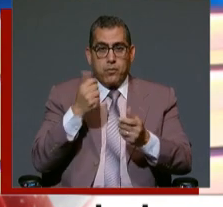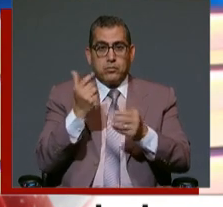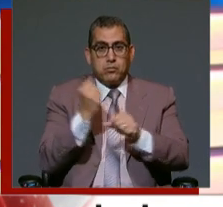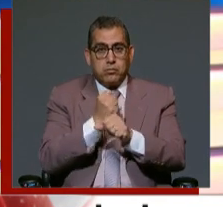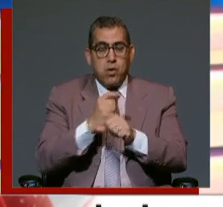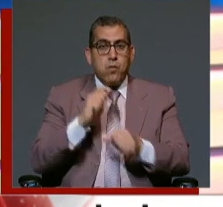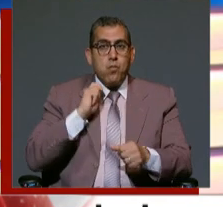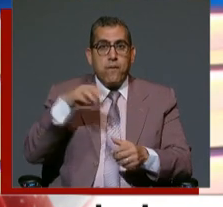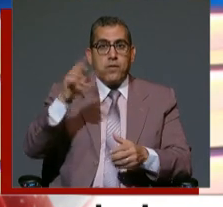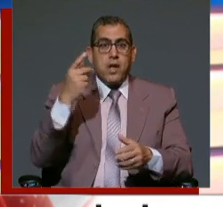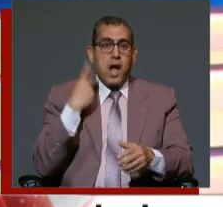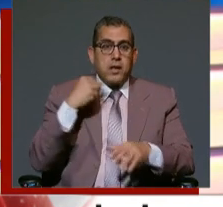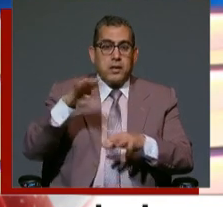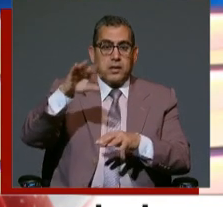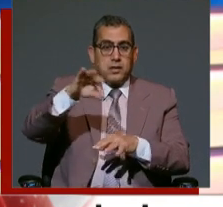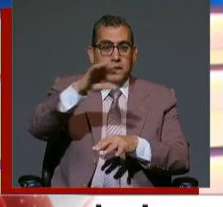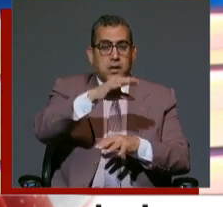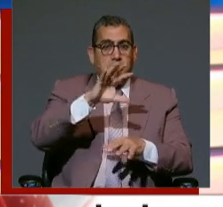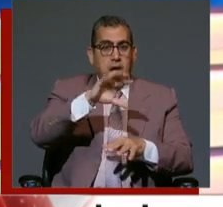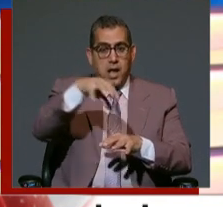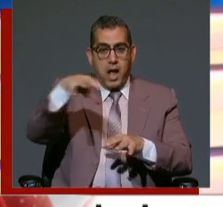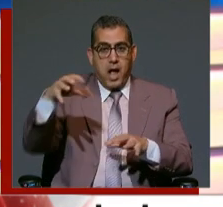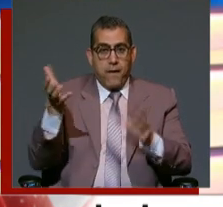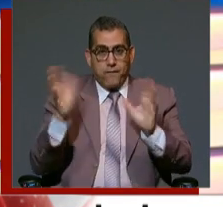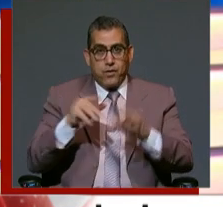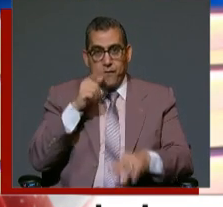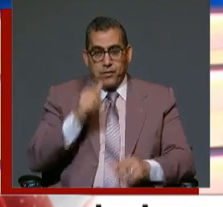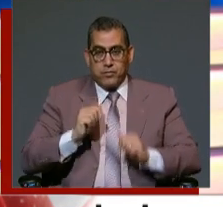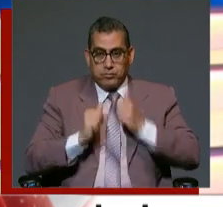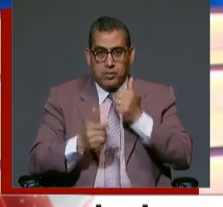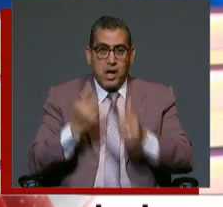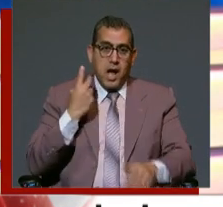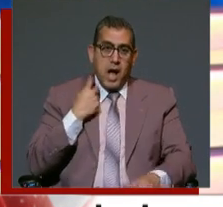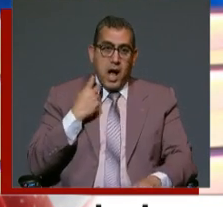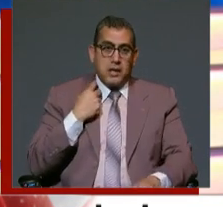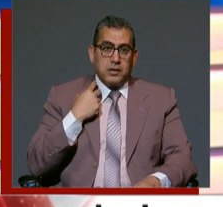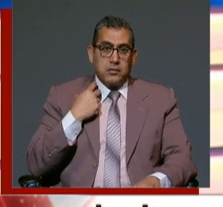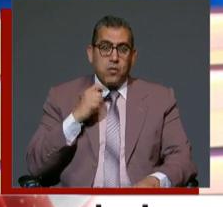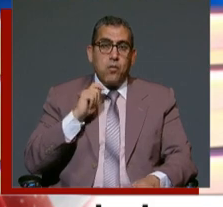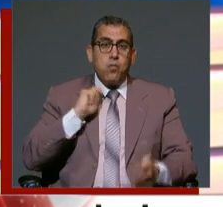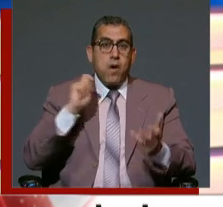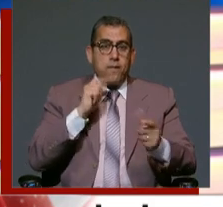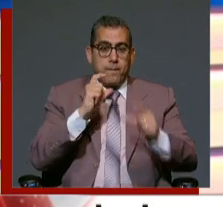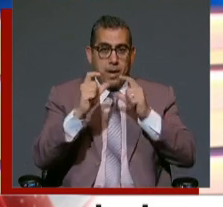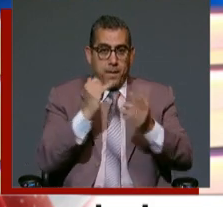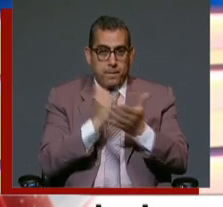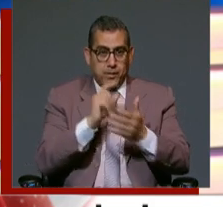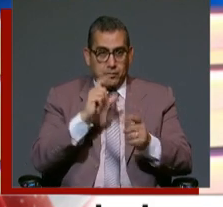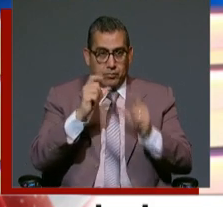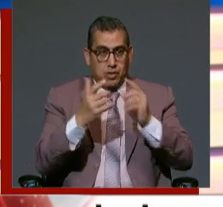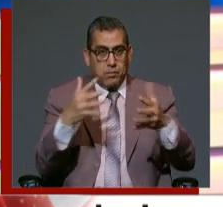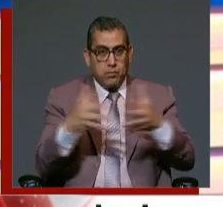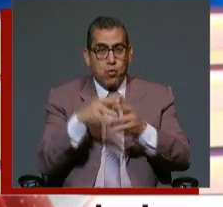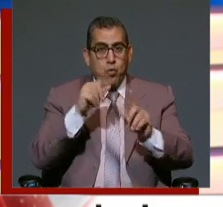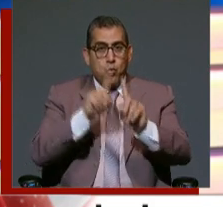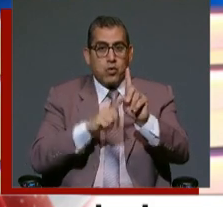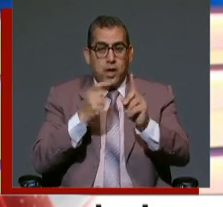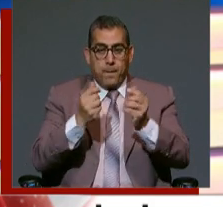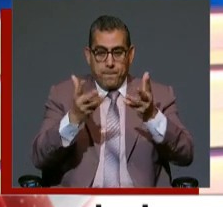المحافظين في عدد كبير من الدول، يصل عدد المحافظين ووزراء المالية المشاركين